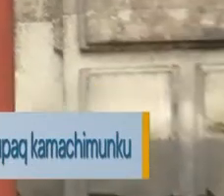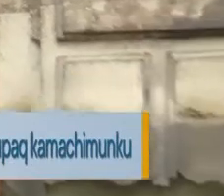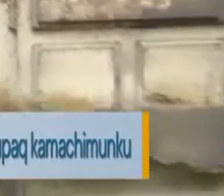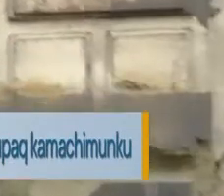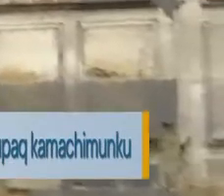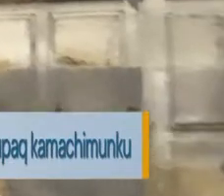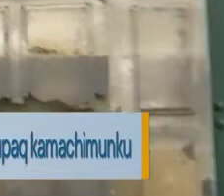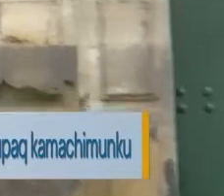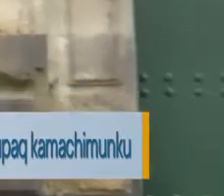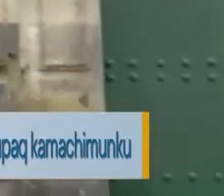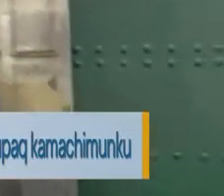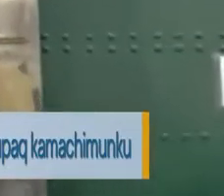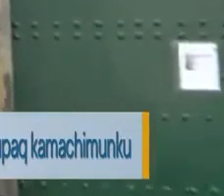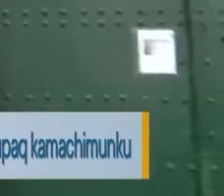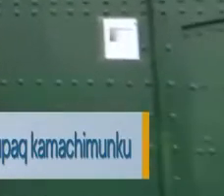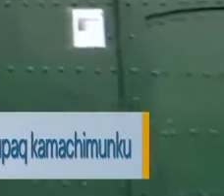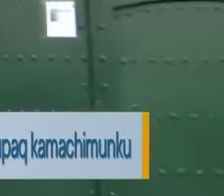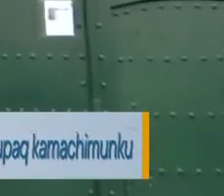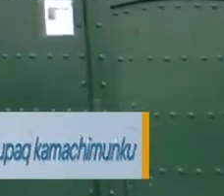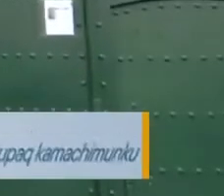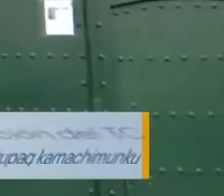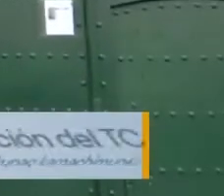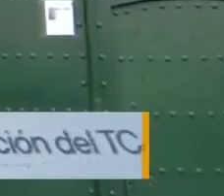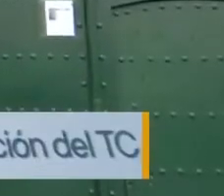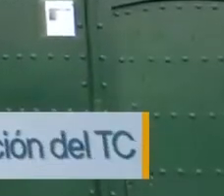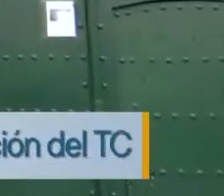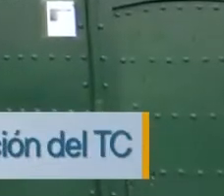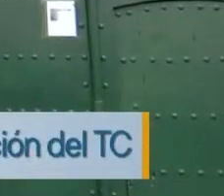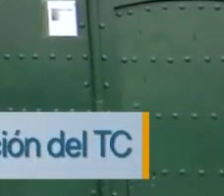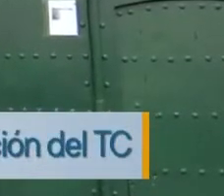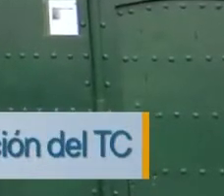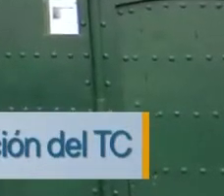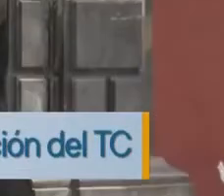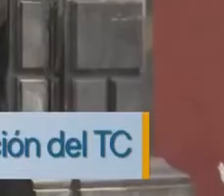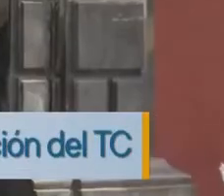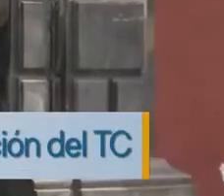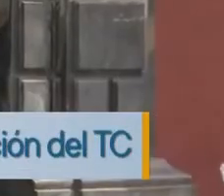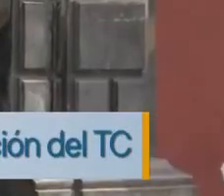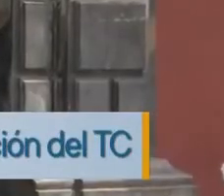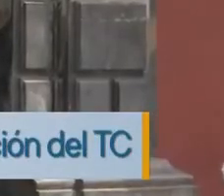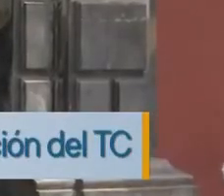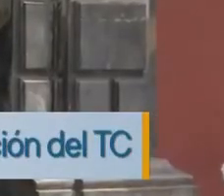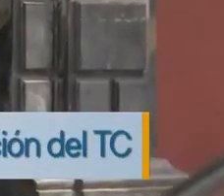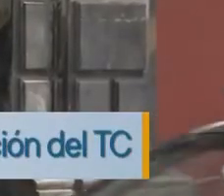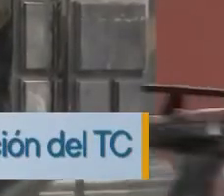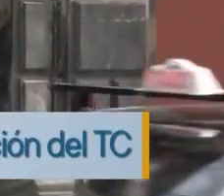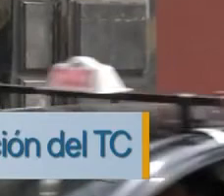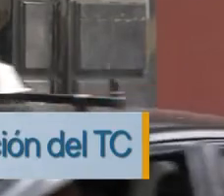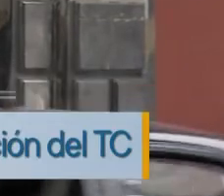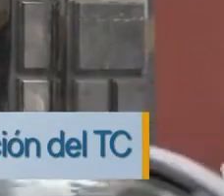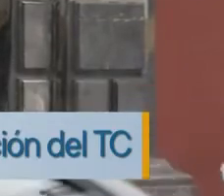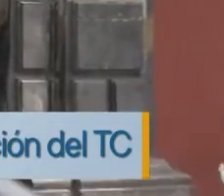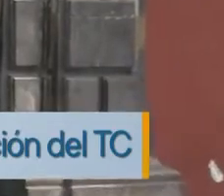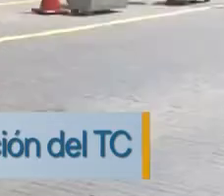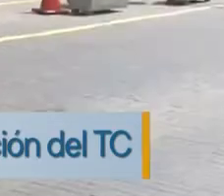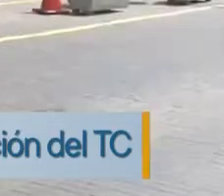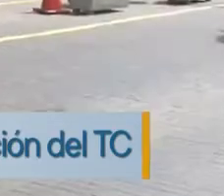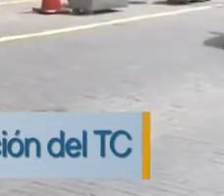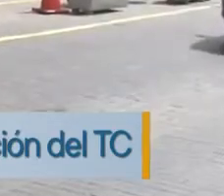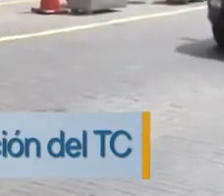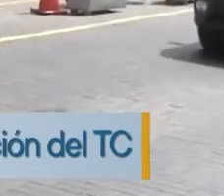congreso wasita, amaraj, akyanankupaj, musuj magistrado kunata, tribunal constitucional wasipi,